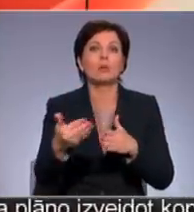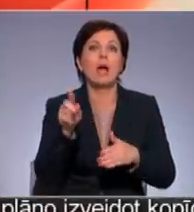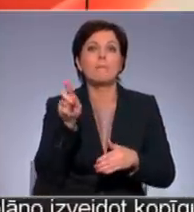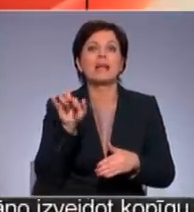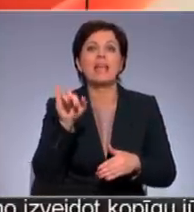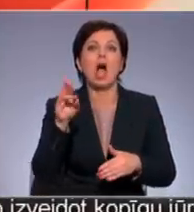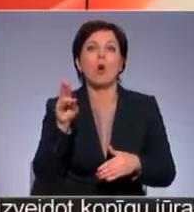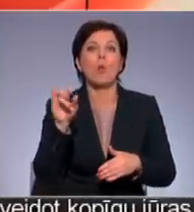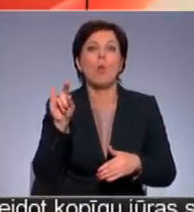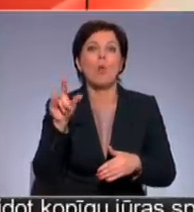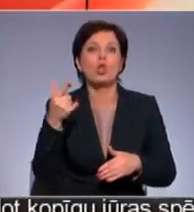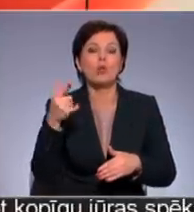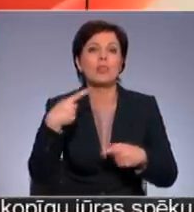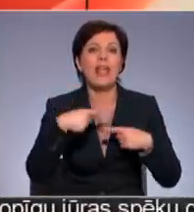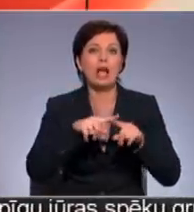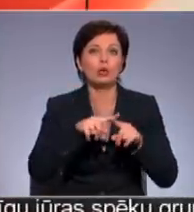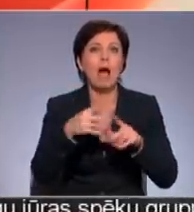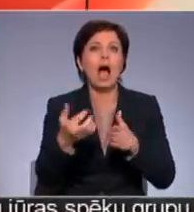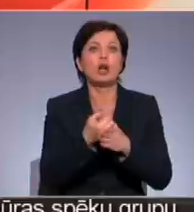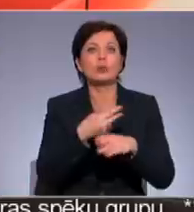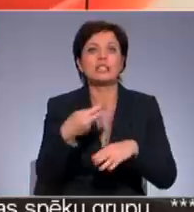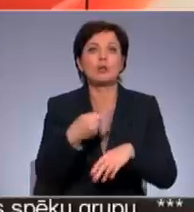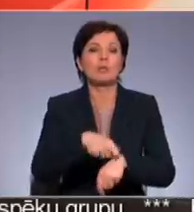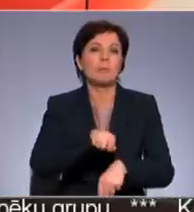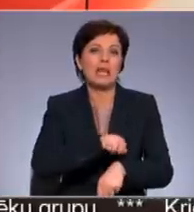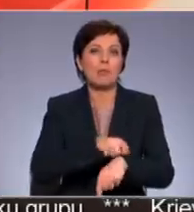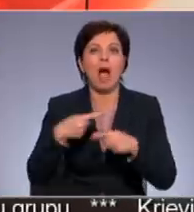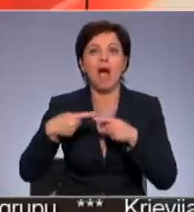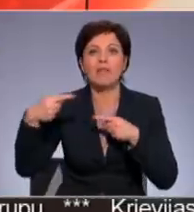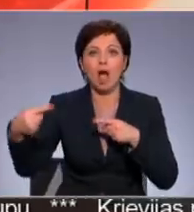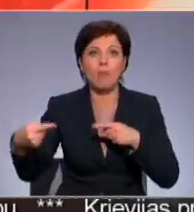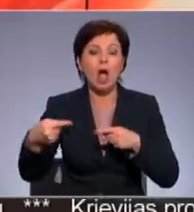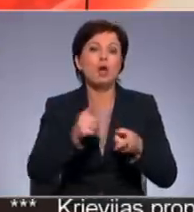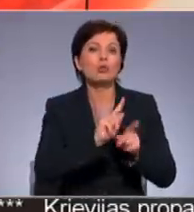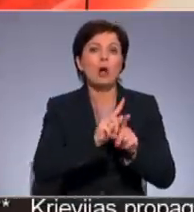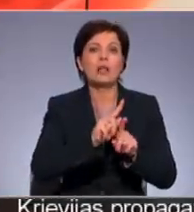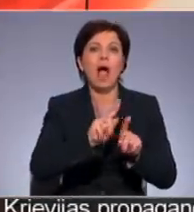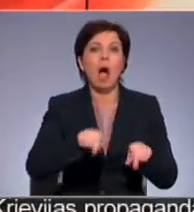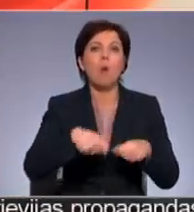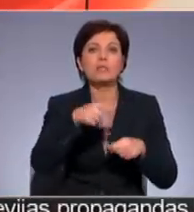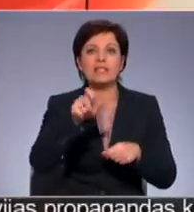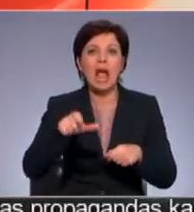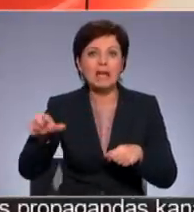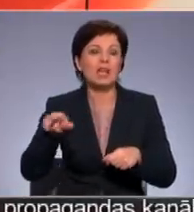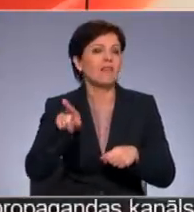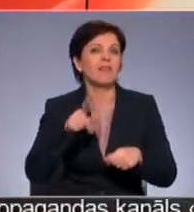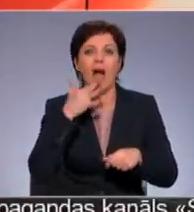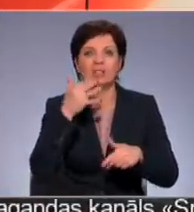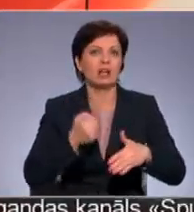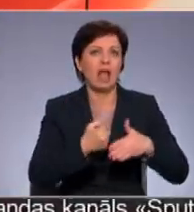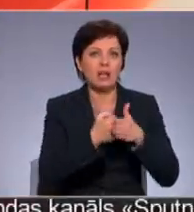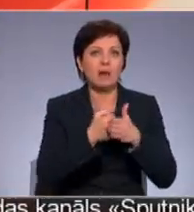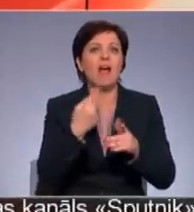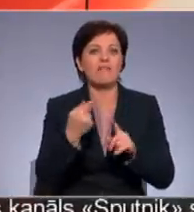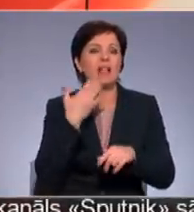km attālumā. Skolotāju un audzēkņu šādu ieceru neatbalsta. Vēl ir cerība. Vietējās pašvaldības, kuras mācību iestādi varētu pārņemt savā pārziņā un